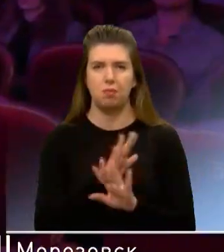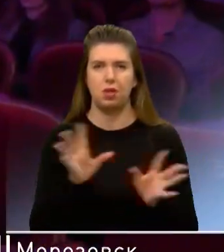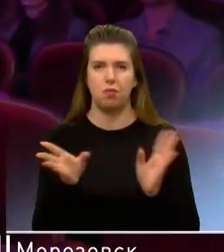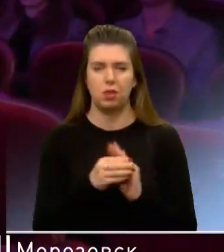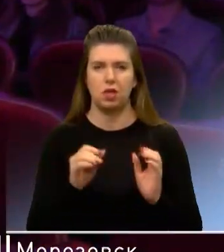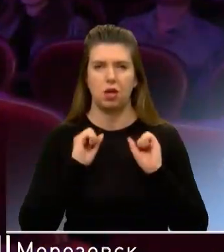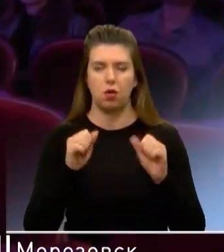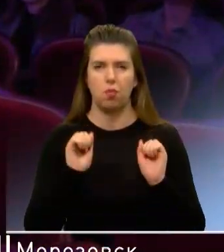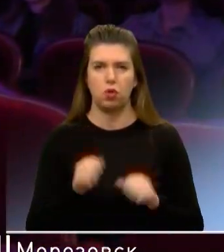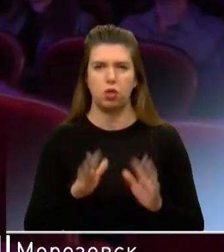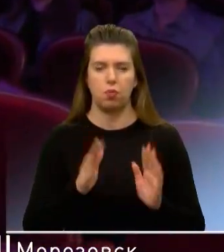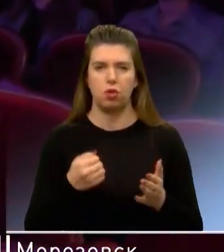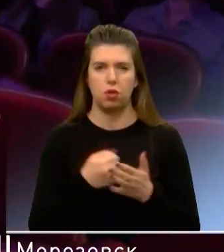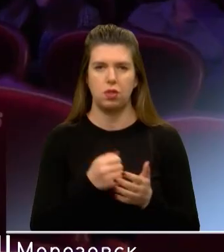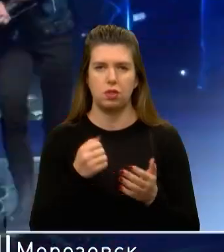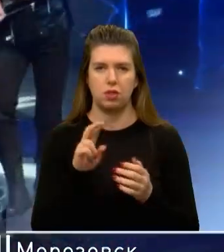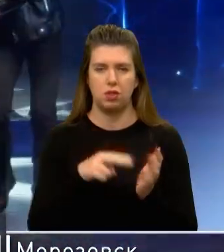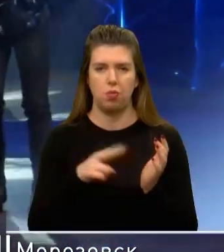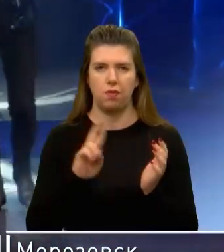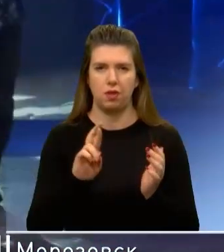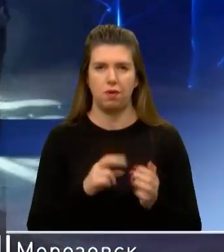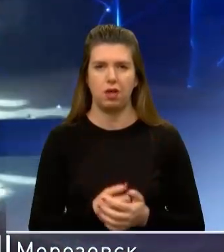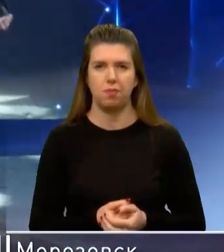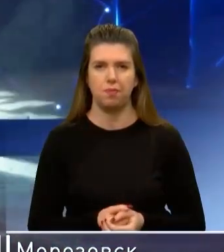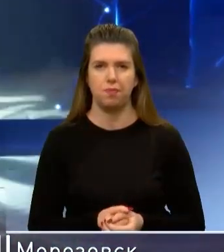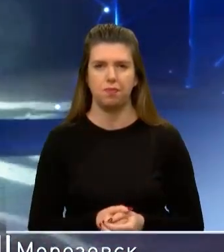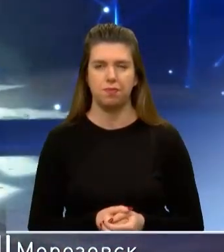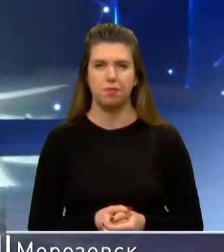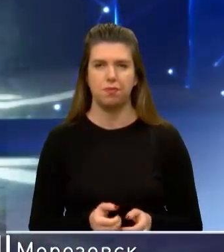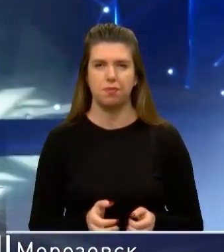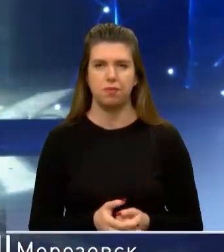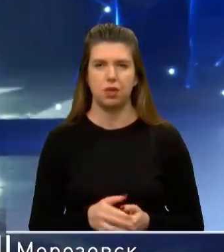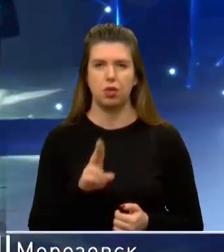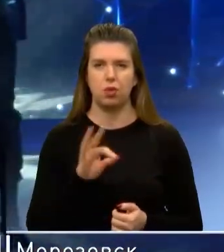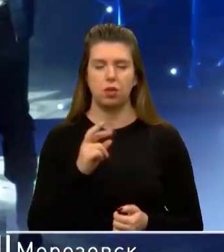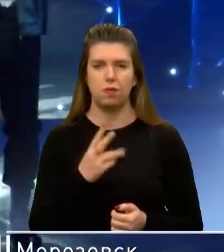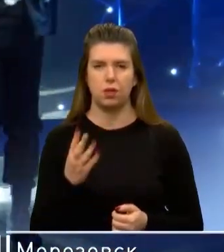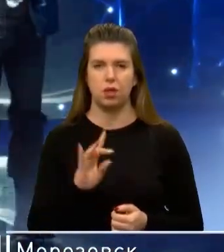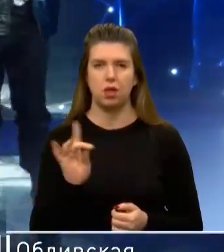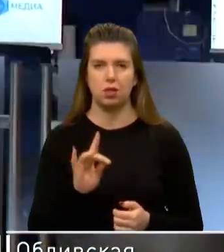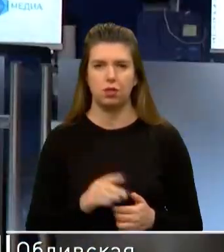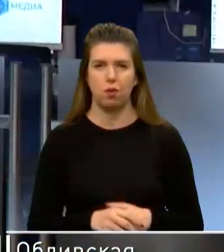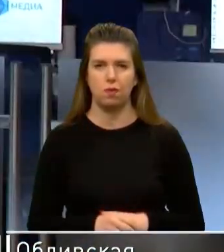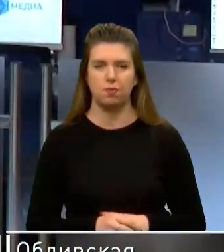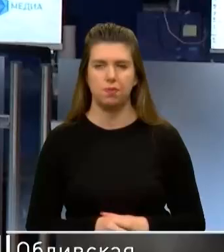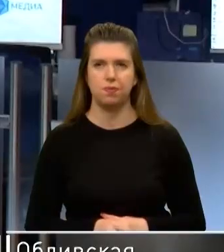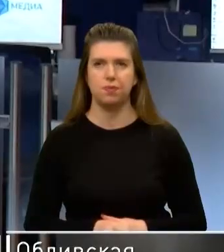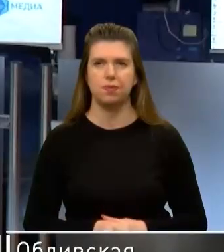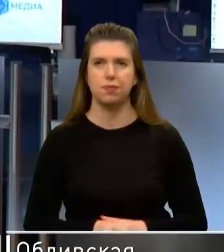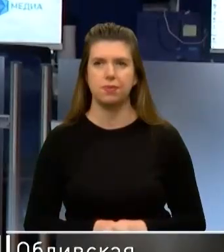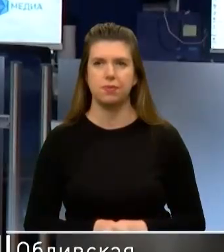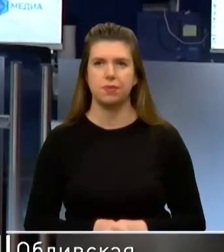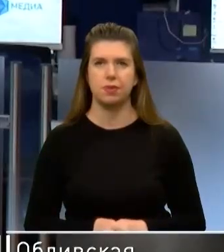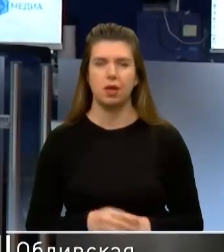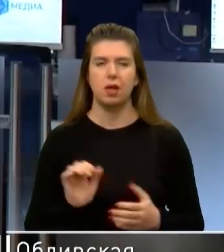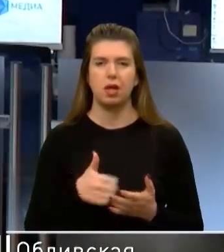вместе с героями можно будет до 7 января Александра рановская Богдан Дмитриев дон24 Ростов надону